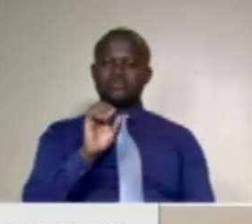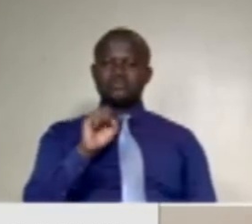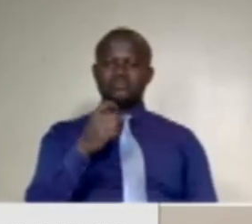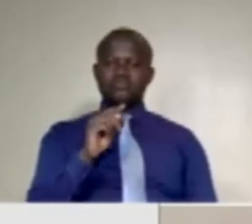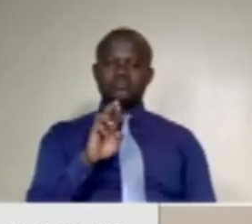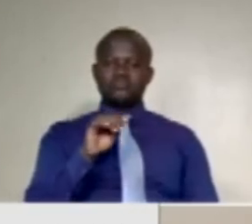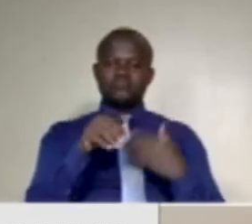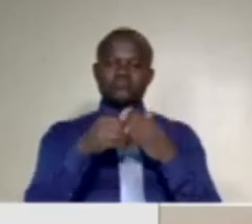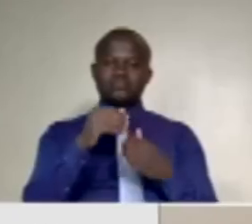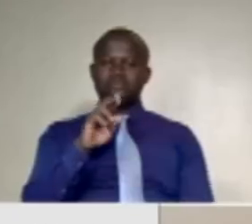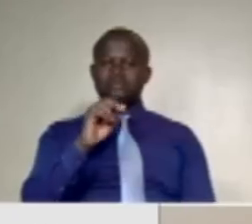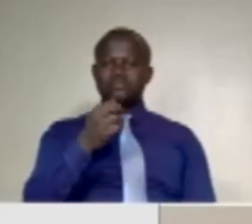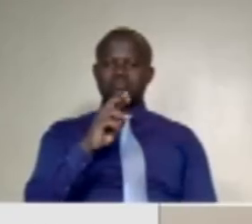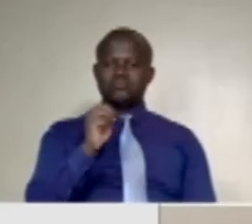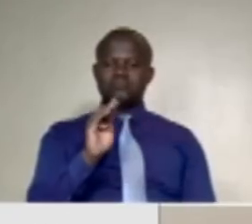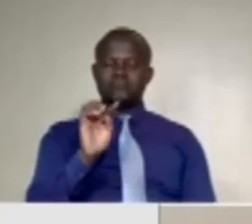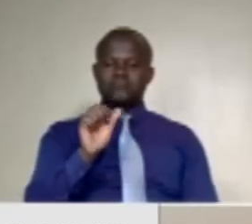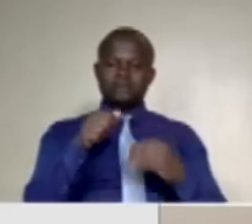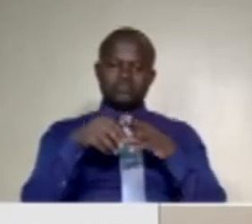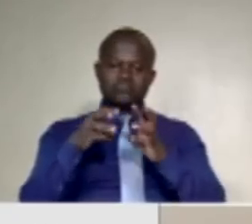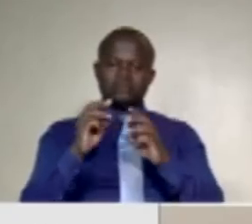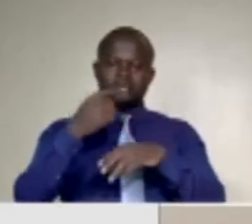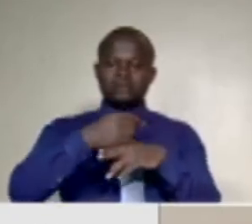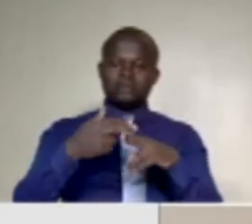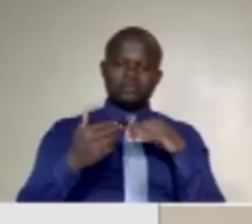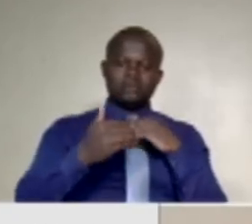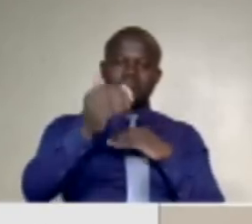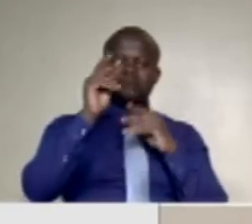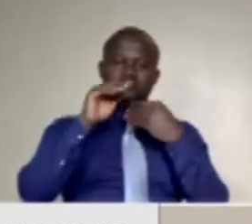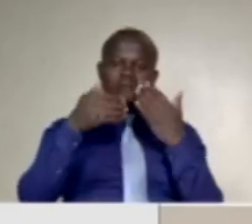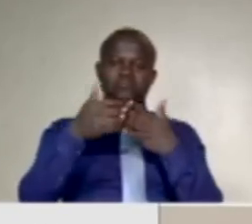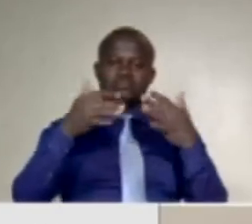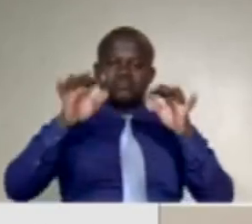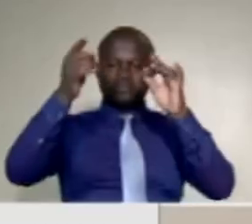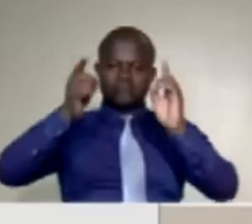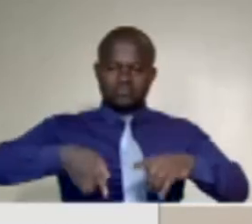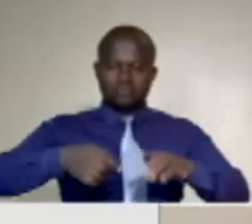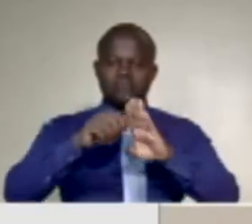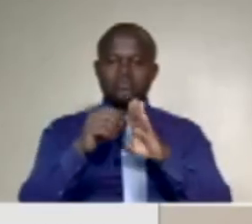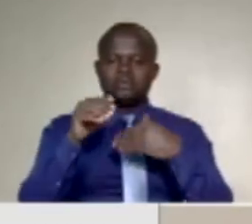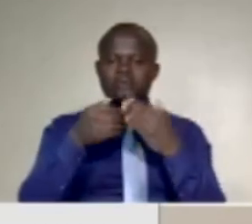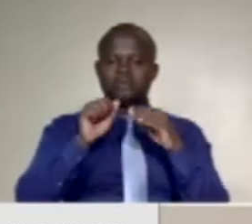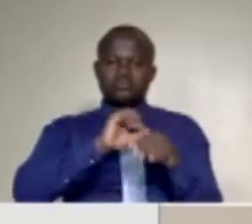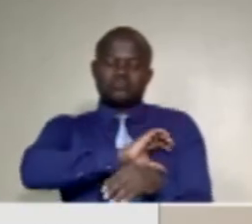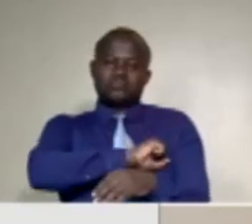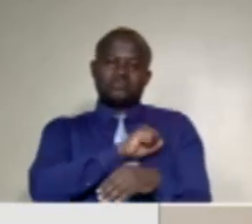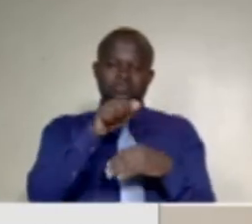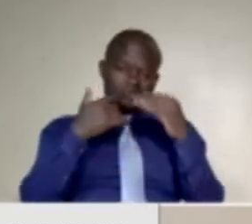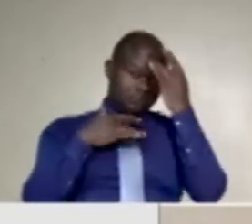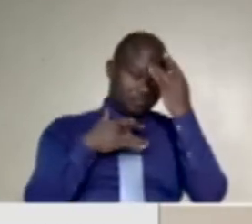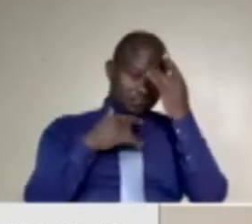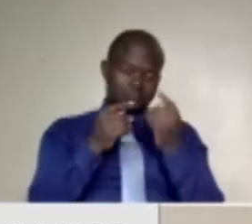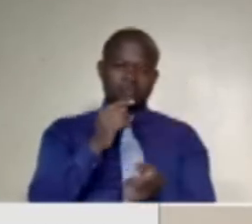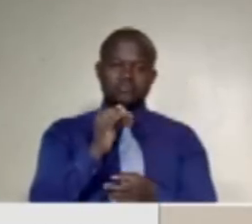ndetse na Ruharamboga ku buryo mu minsi igiye kuza abaturage tuzaba twabagejejeho insina zishobora kwihanganira iriya ndwara ya